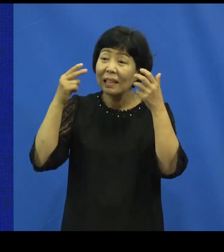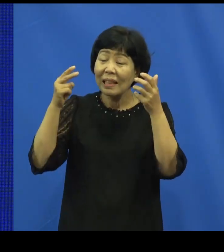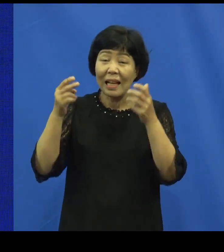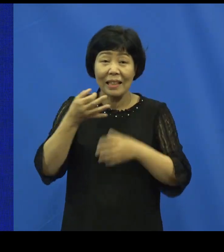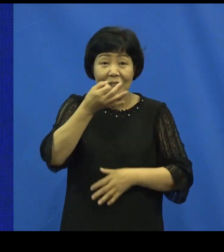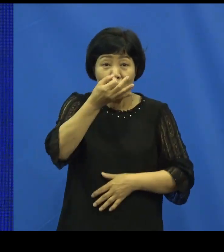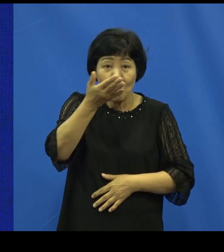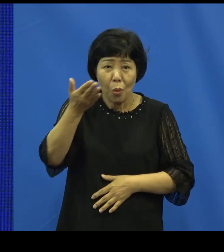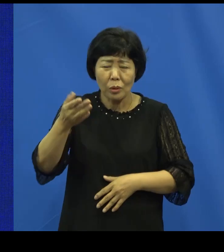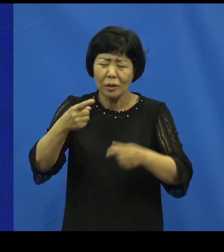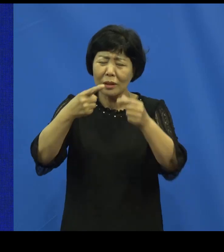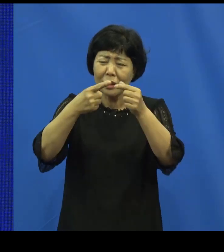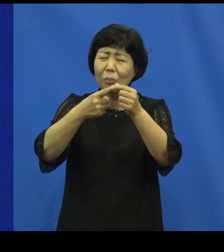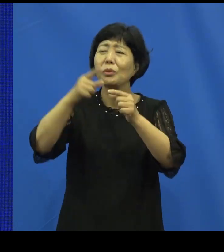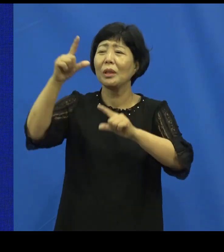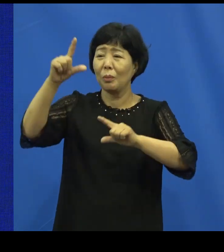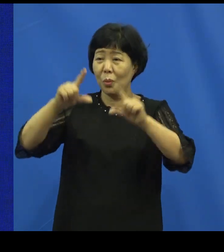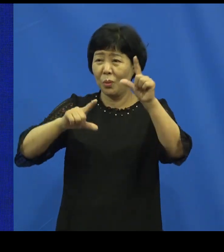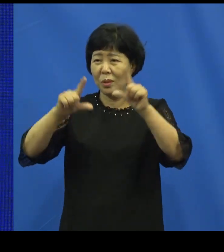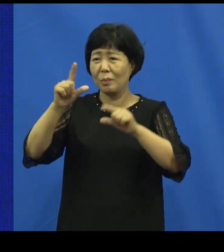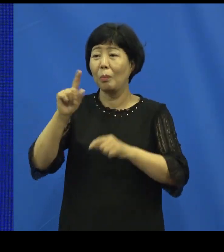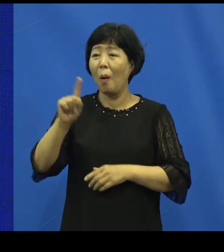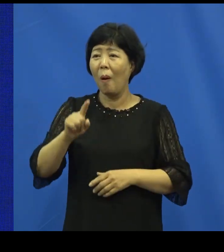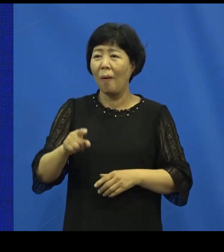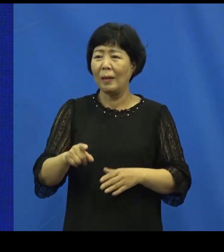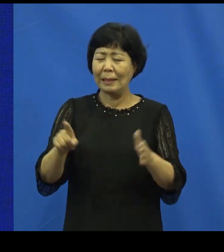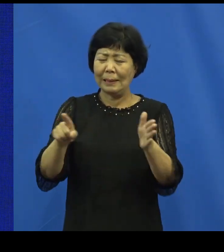보여주는 첫 번째 모습이에요. 자기를 신실하게 지켜내는 사람들.